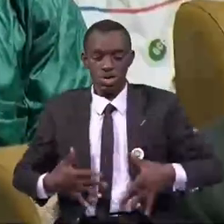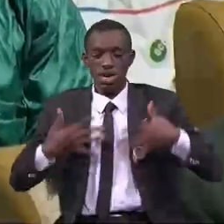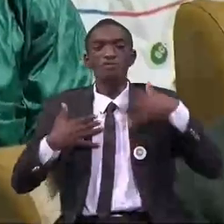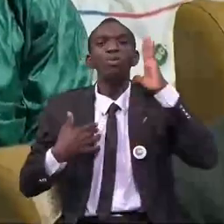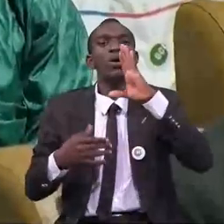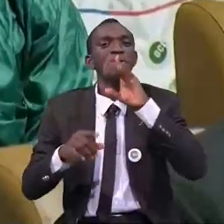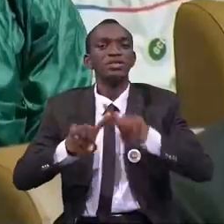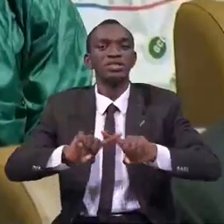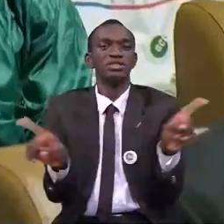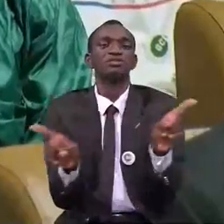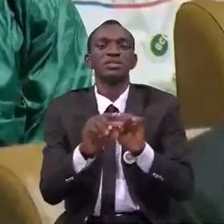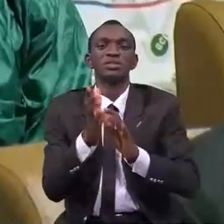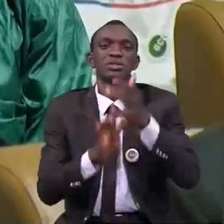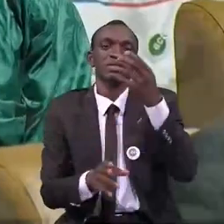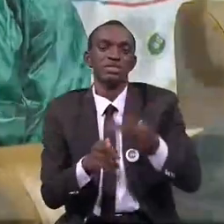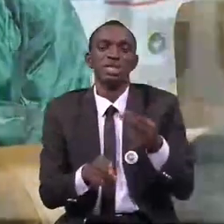sera